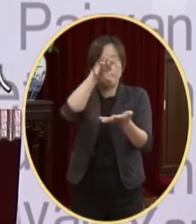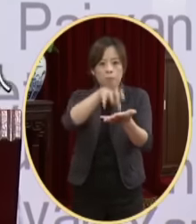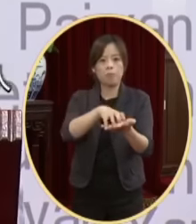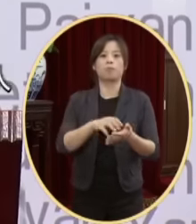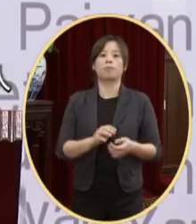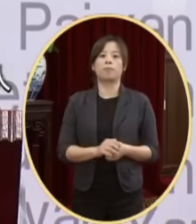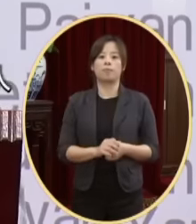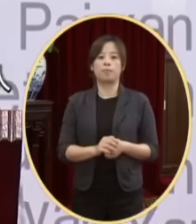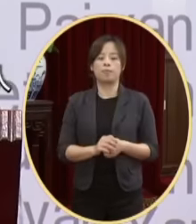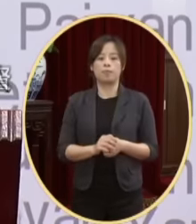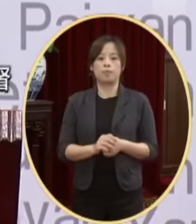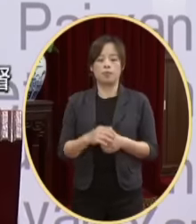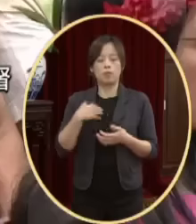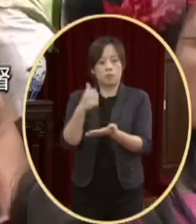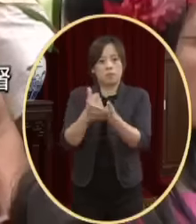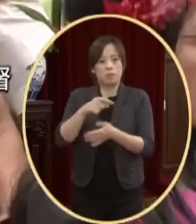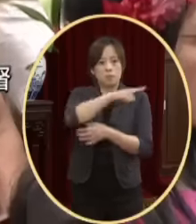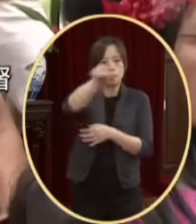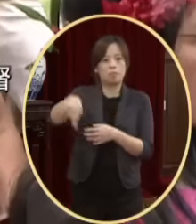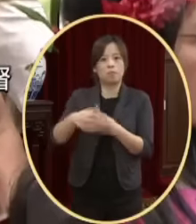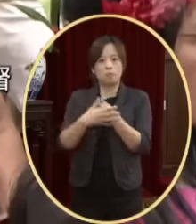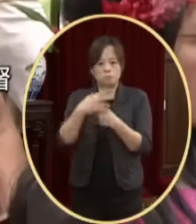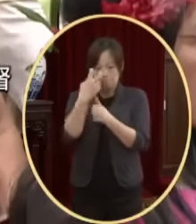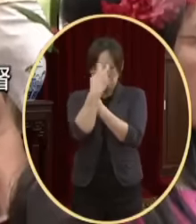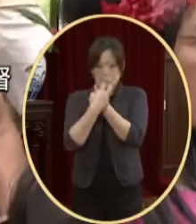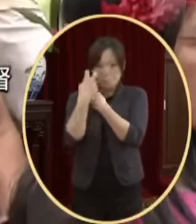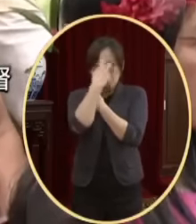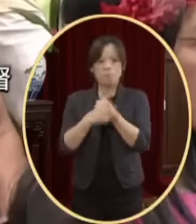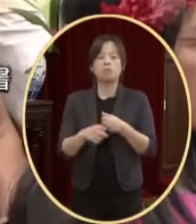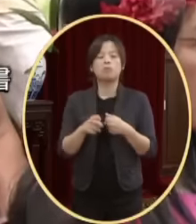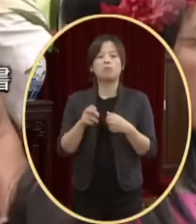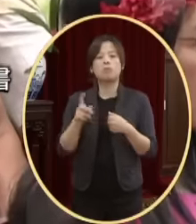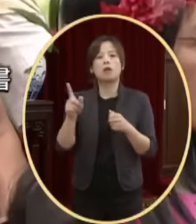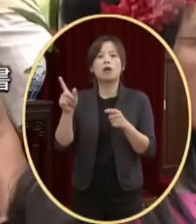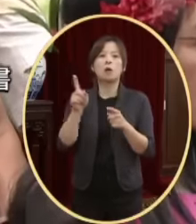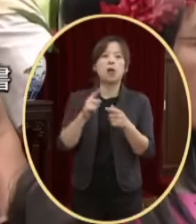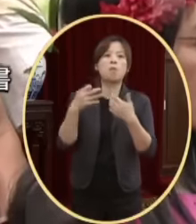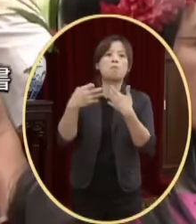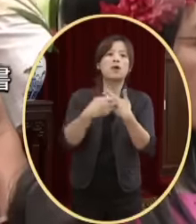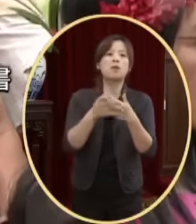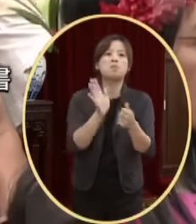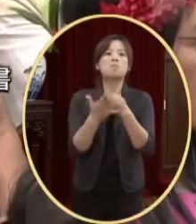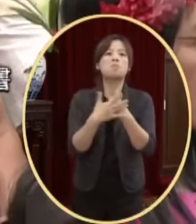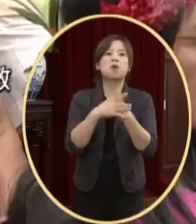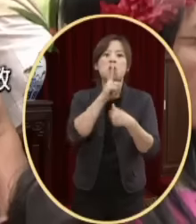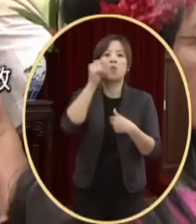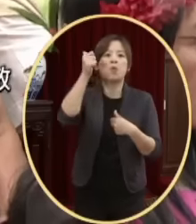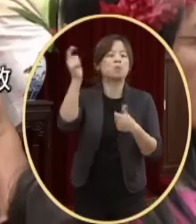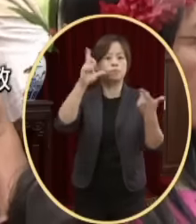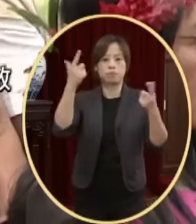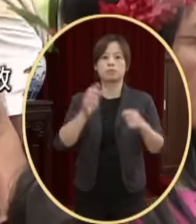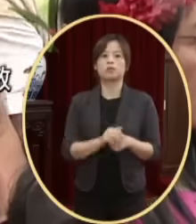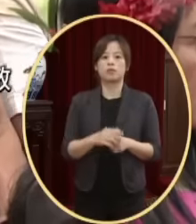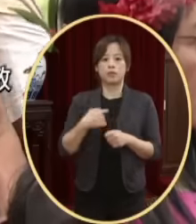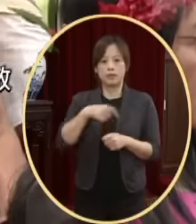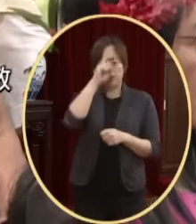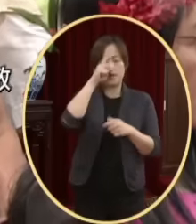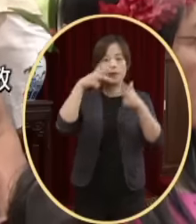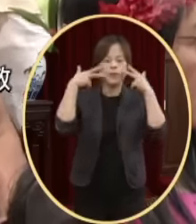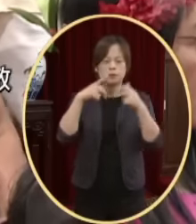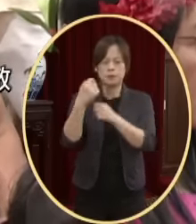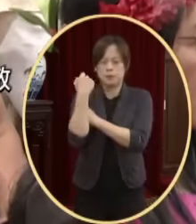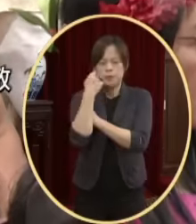人，我邀请大家来监督而不是来背书，请族人朋友用